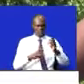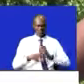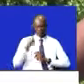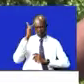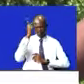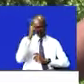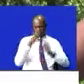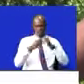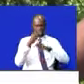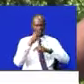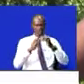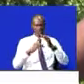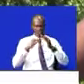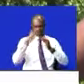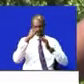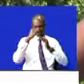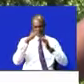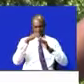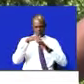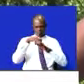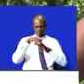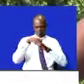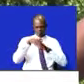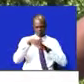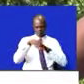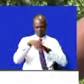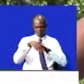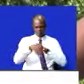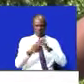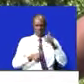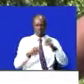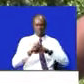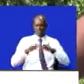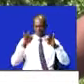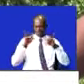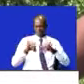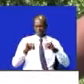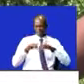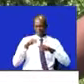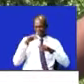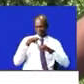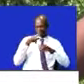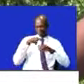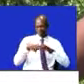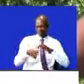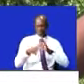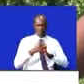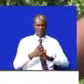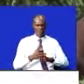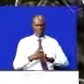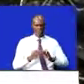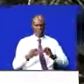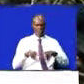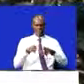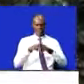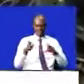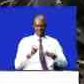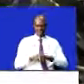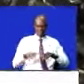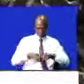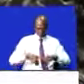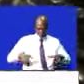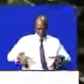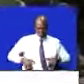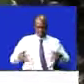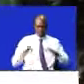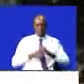kabiro down ma in lower area. Koro gik moko ka pampas,